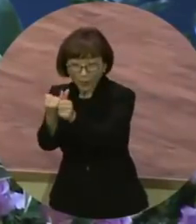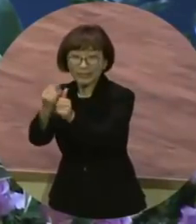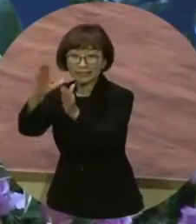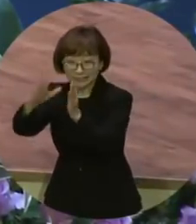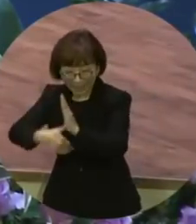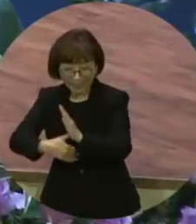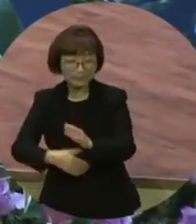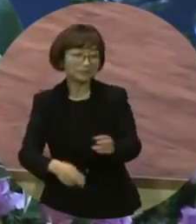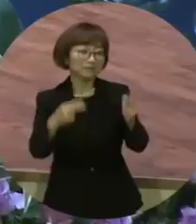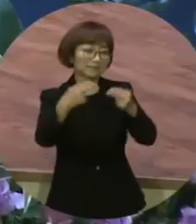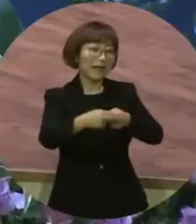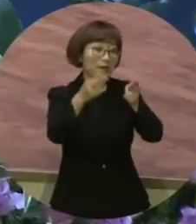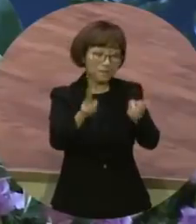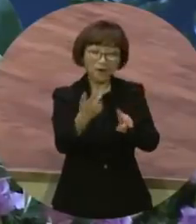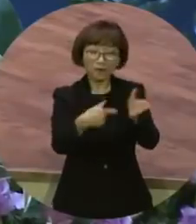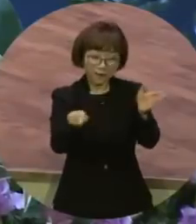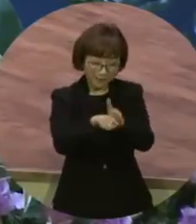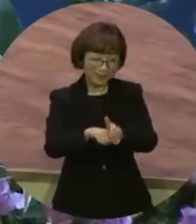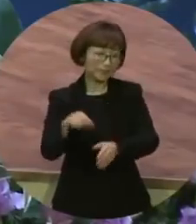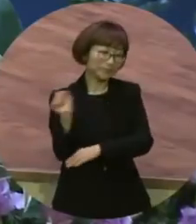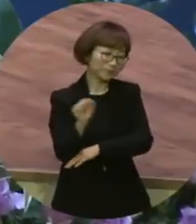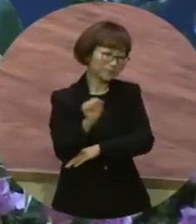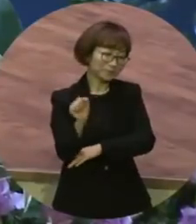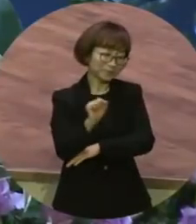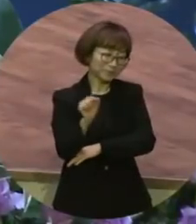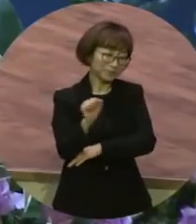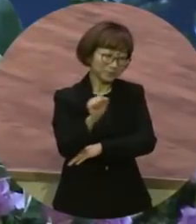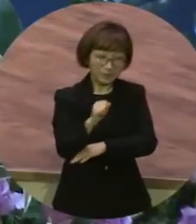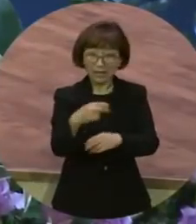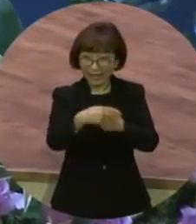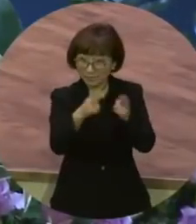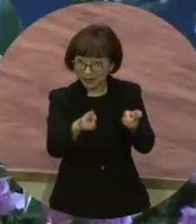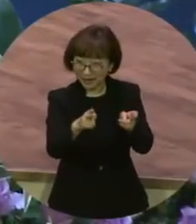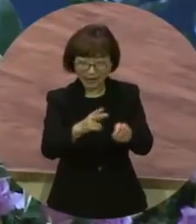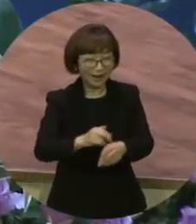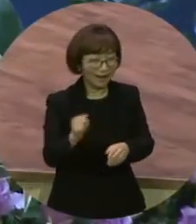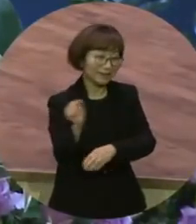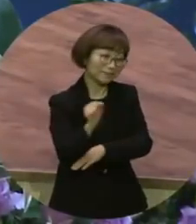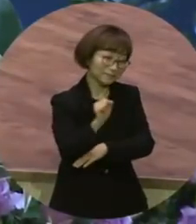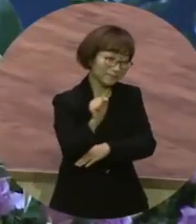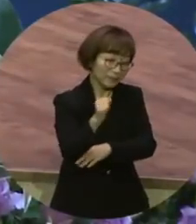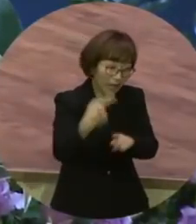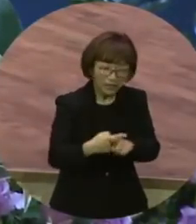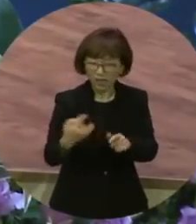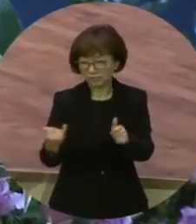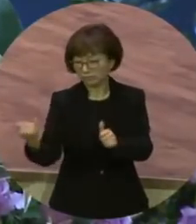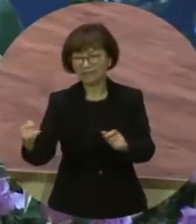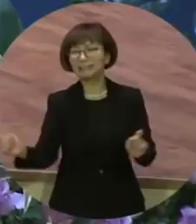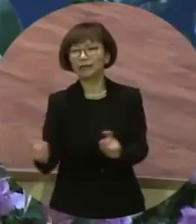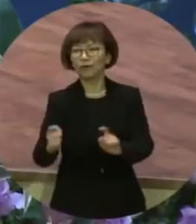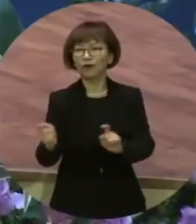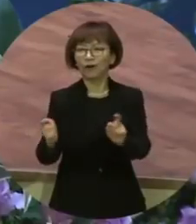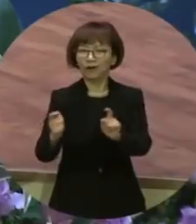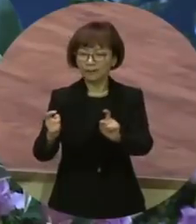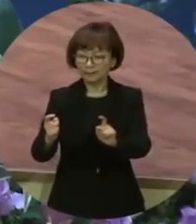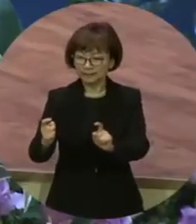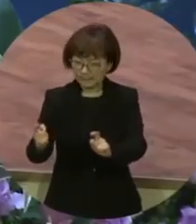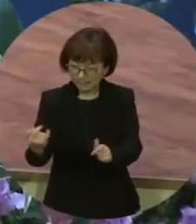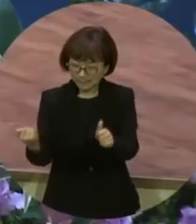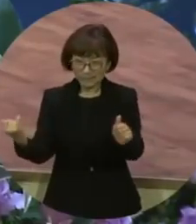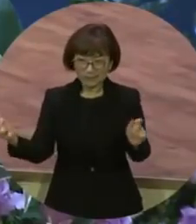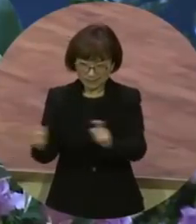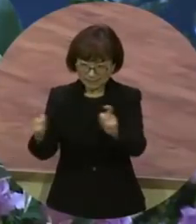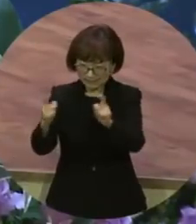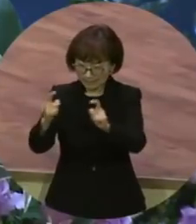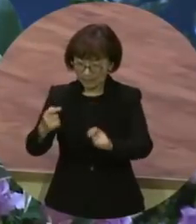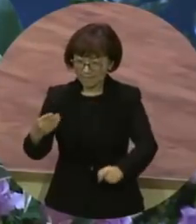다락방을 하러 가는 차 안에서 뭔가가 역사가 일어나가지고 싸우게 됐어요. 감정이 탁 상해버리니까